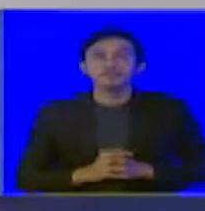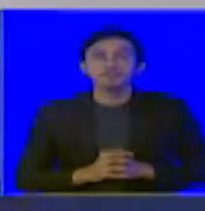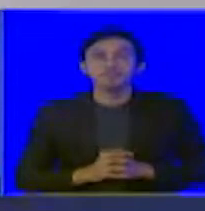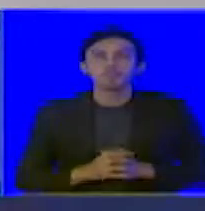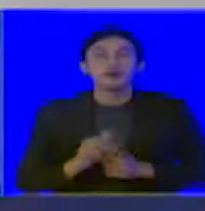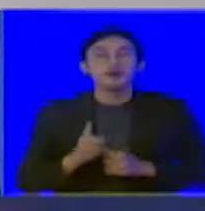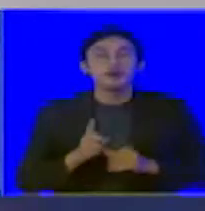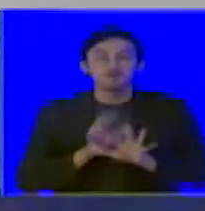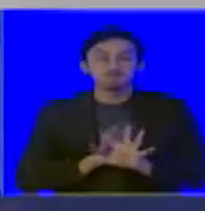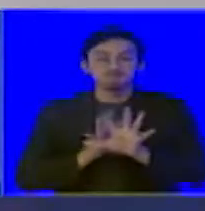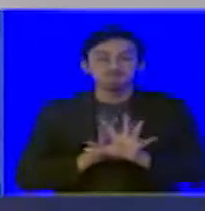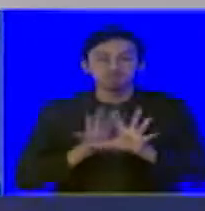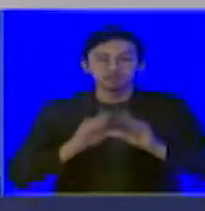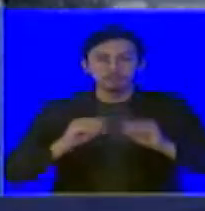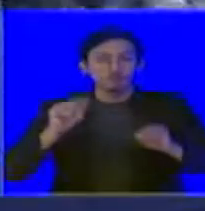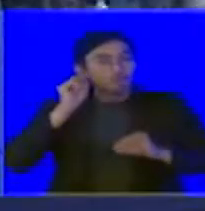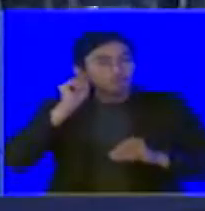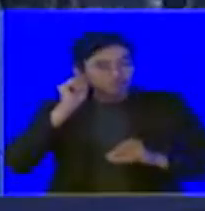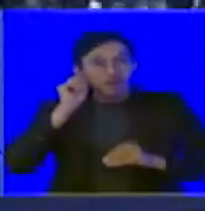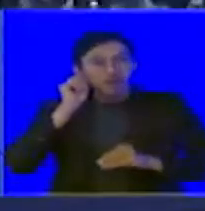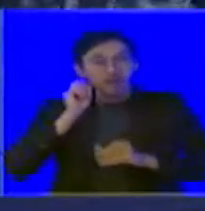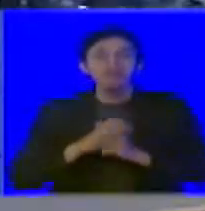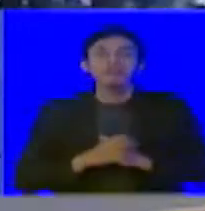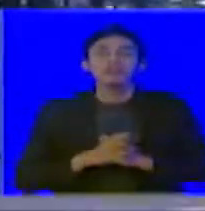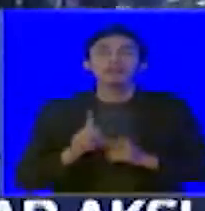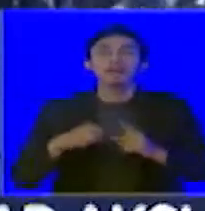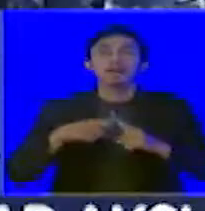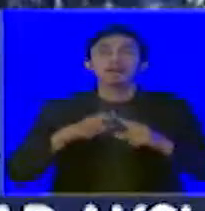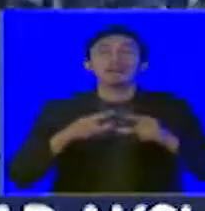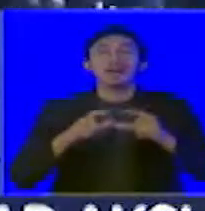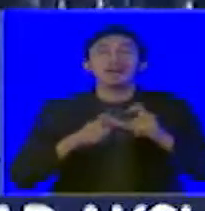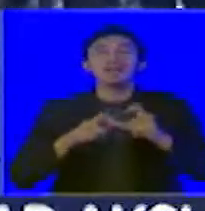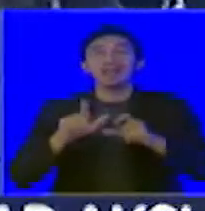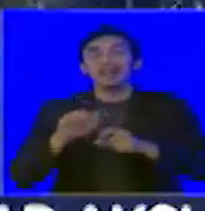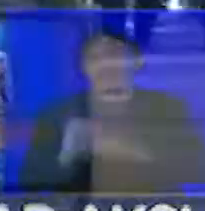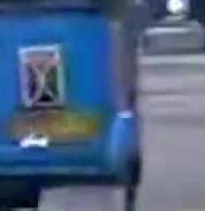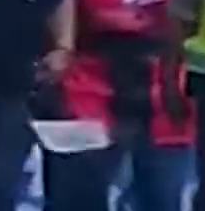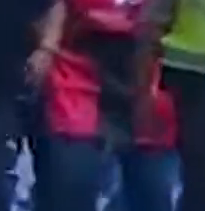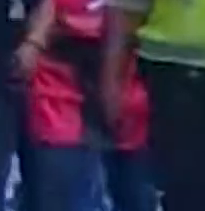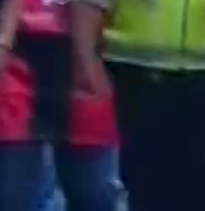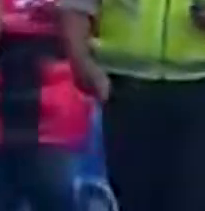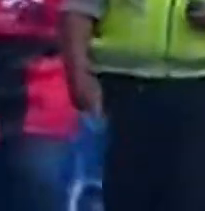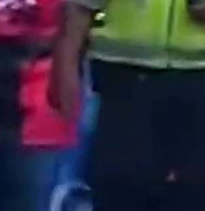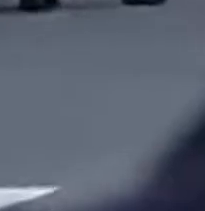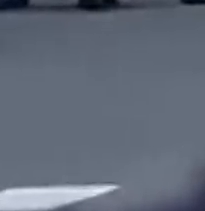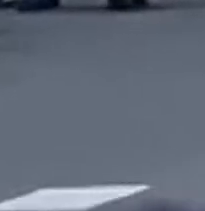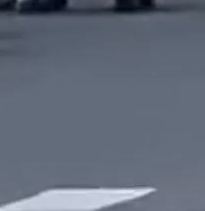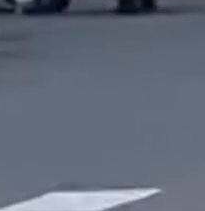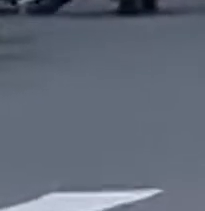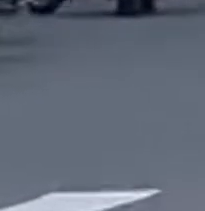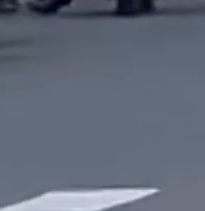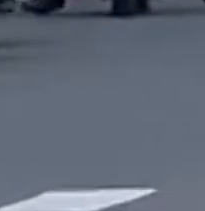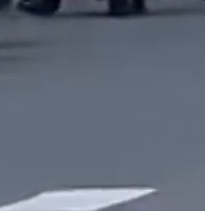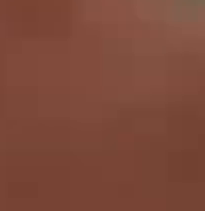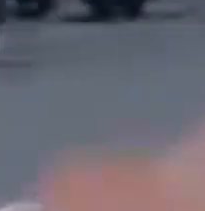dari buruh wanita yang dimotori oleh Castle mereka akan bergerak dari depan kantor yg elo atau International labor organization